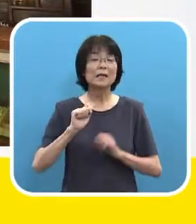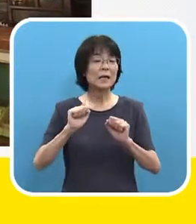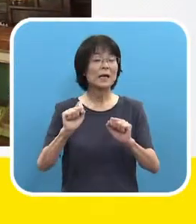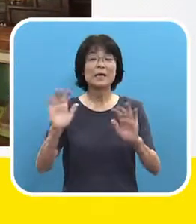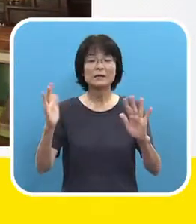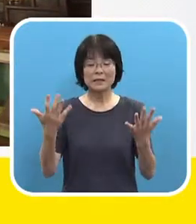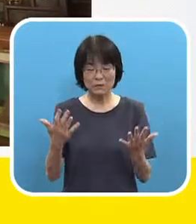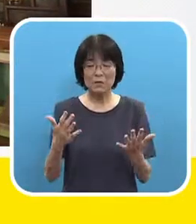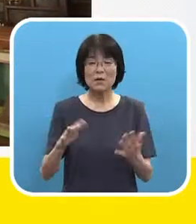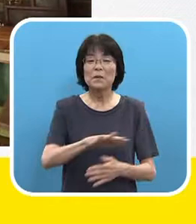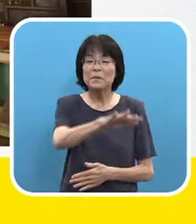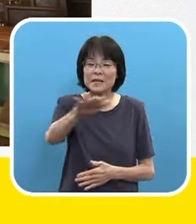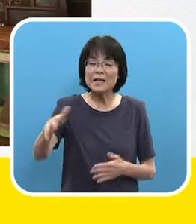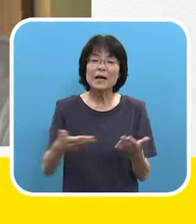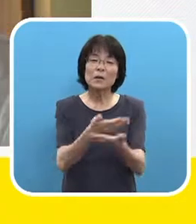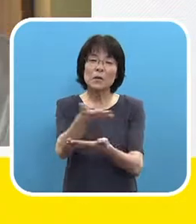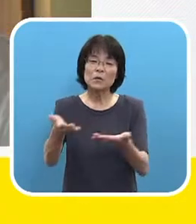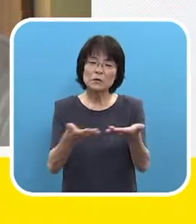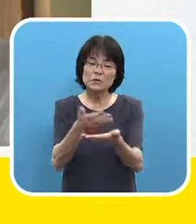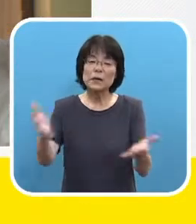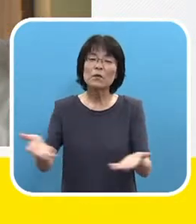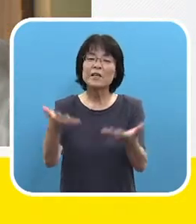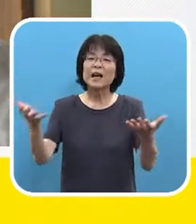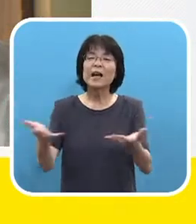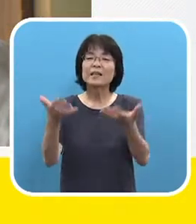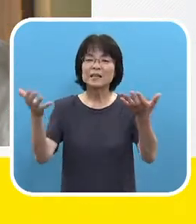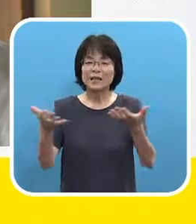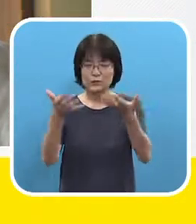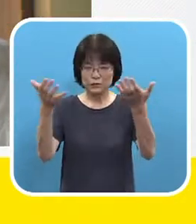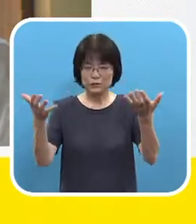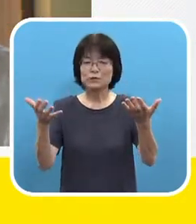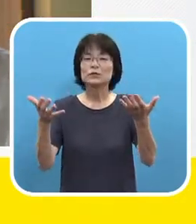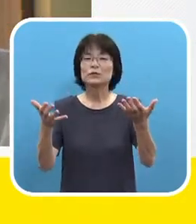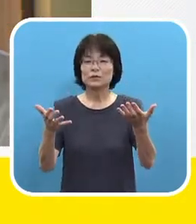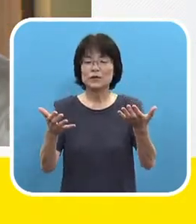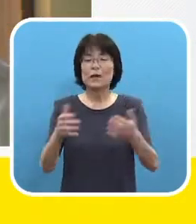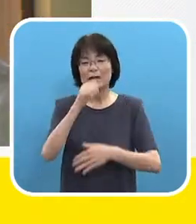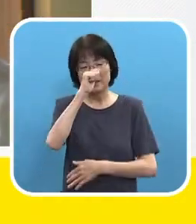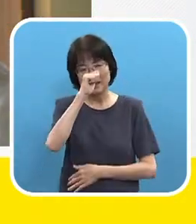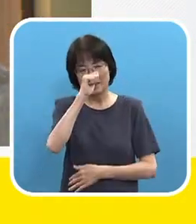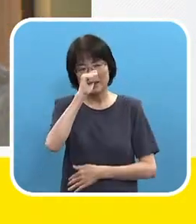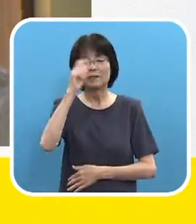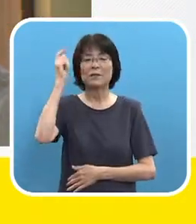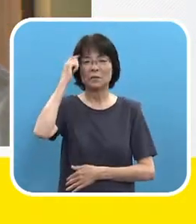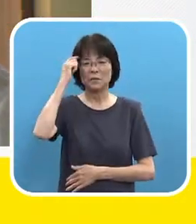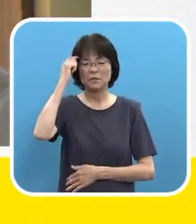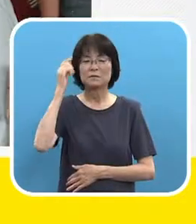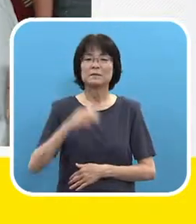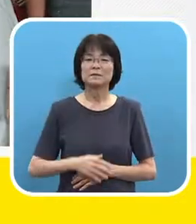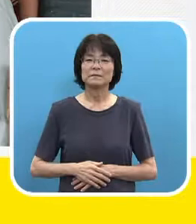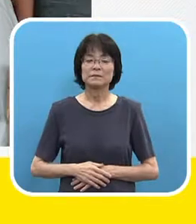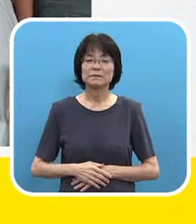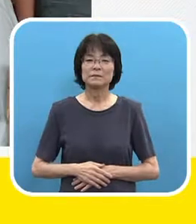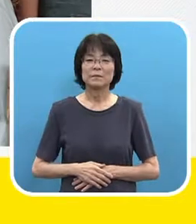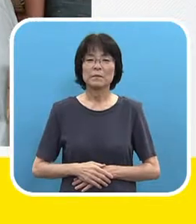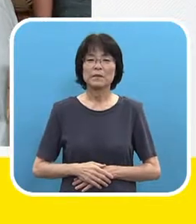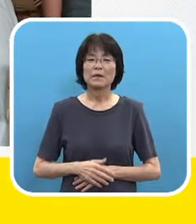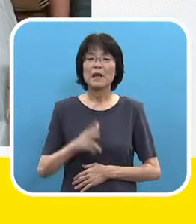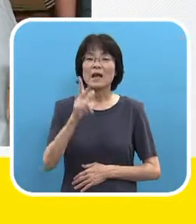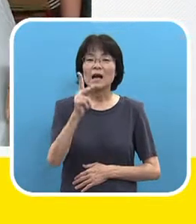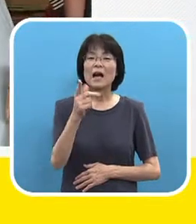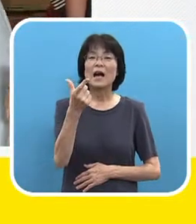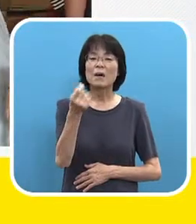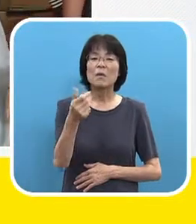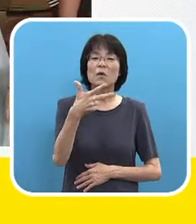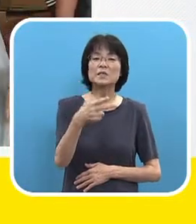盛り上がってる感じというか、はい、まあそれはそれでいいなっていう感じです。 鴨芝